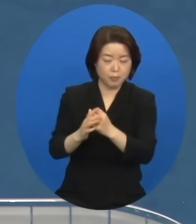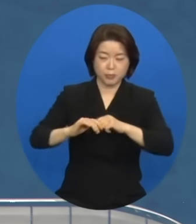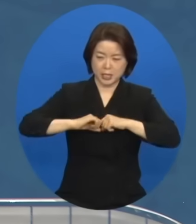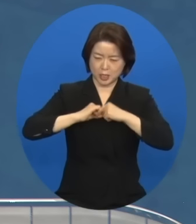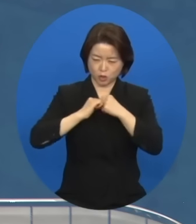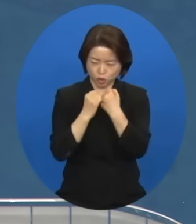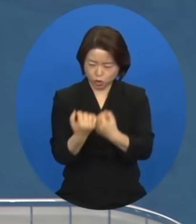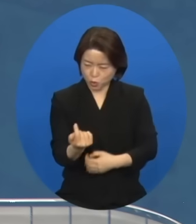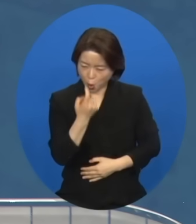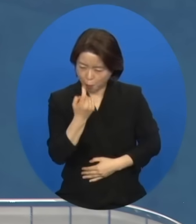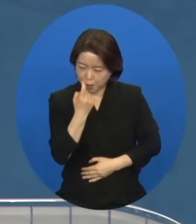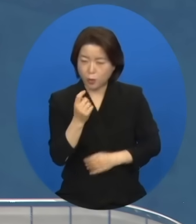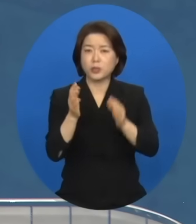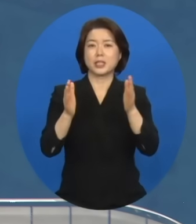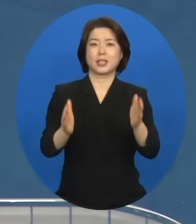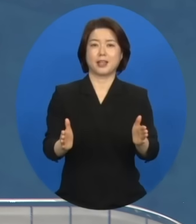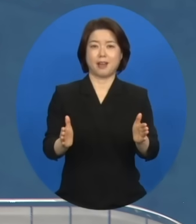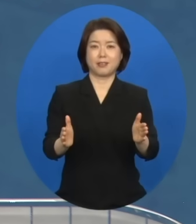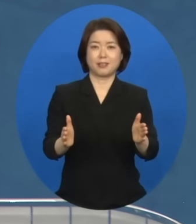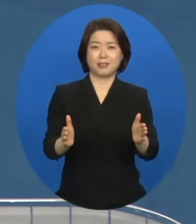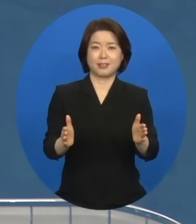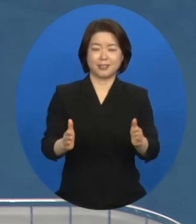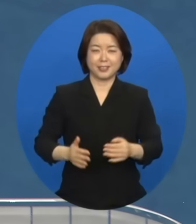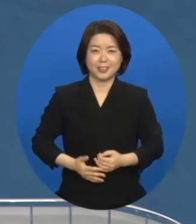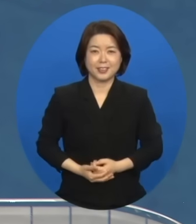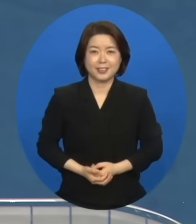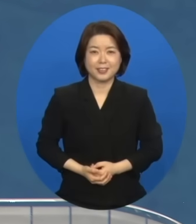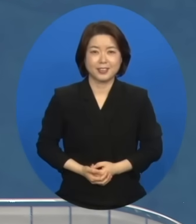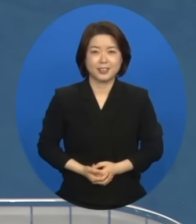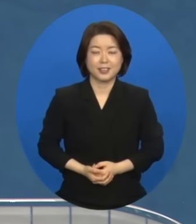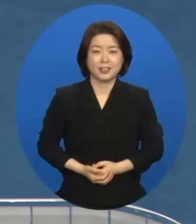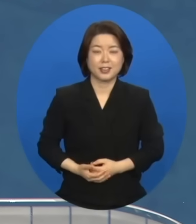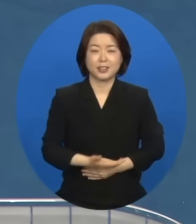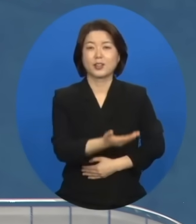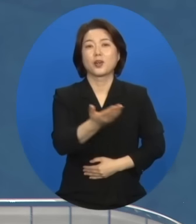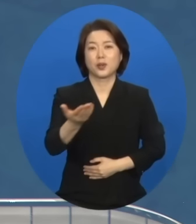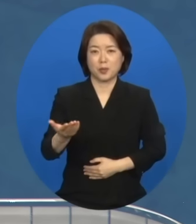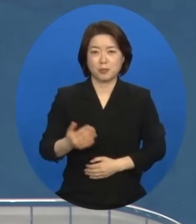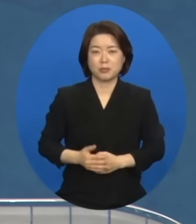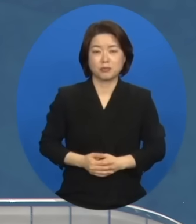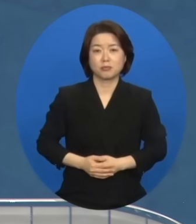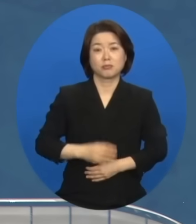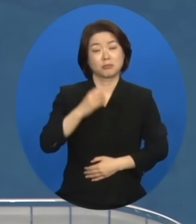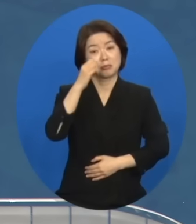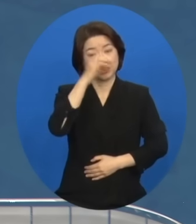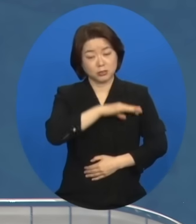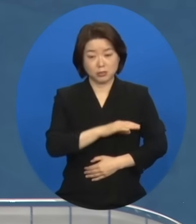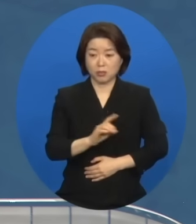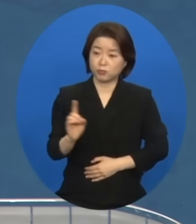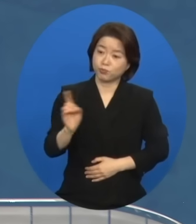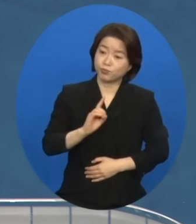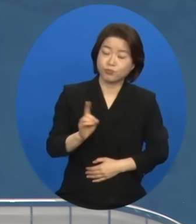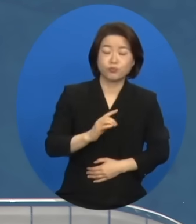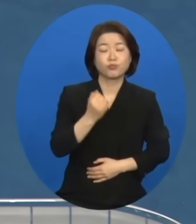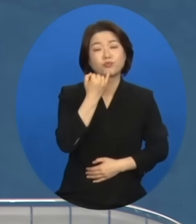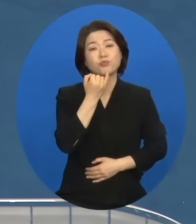순종을 배우는 기간이라는 거예요. 여러분, 그냥 아무렇지도 않은